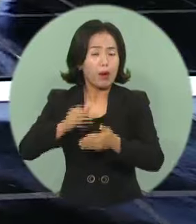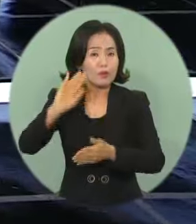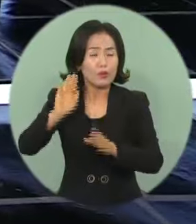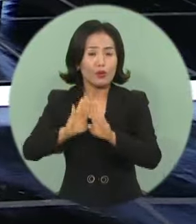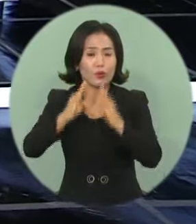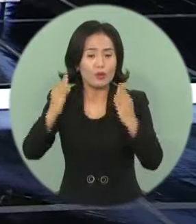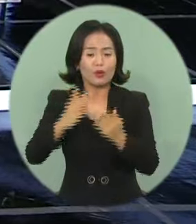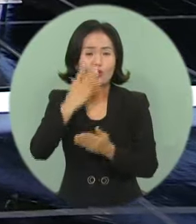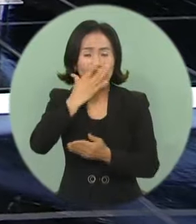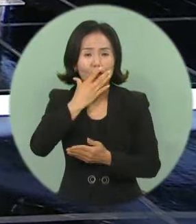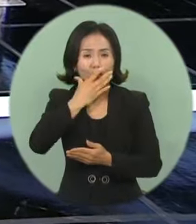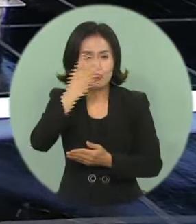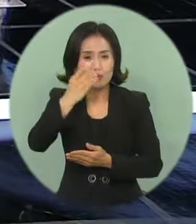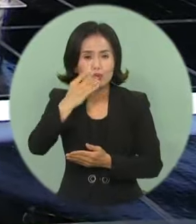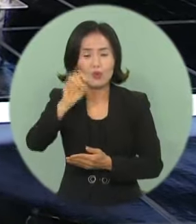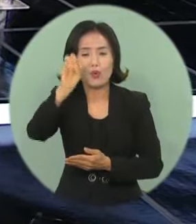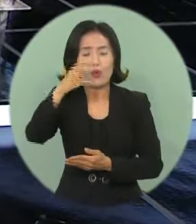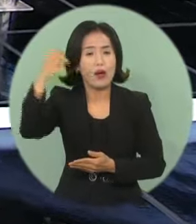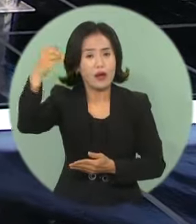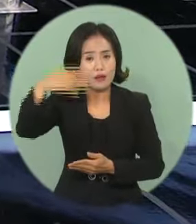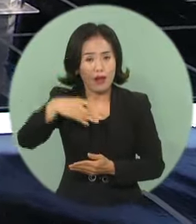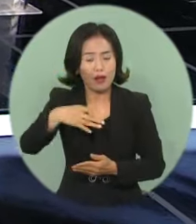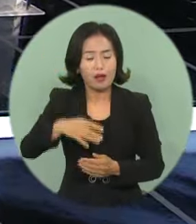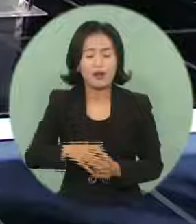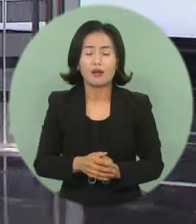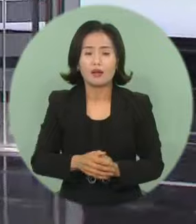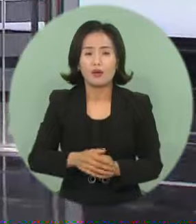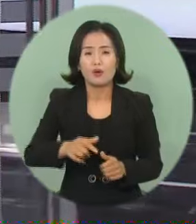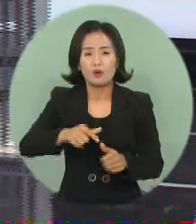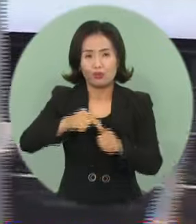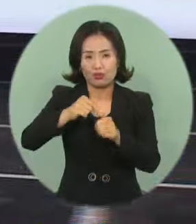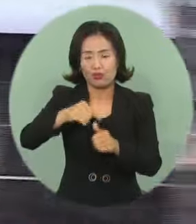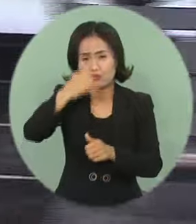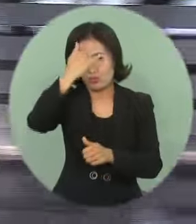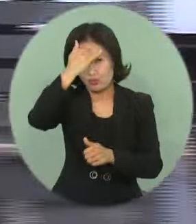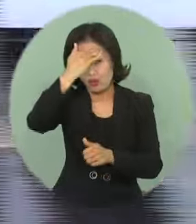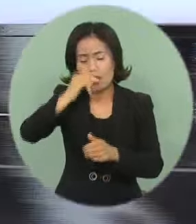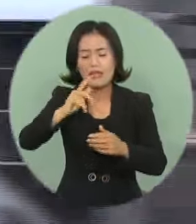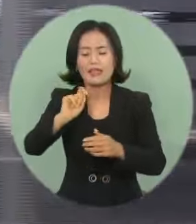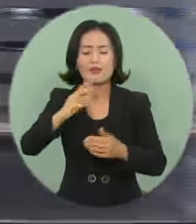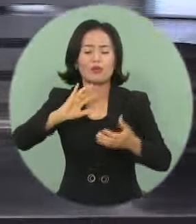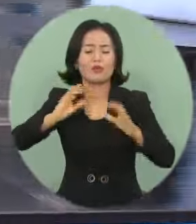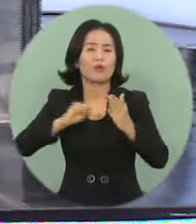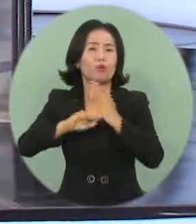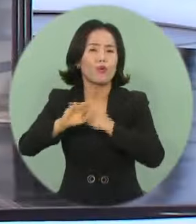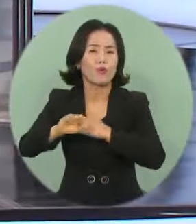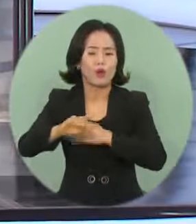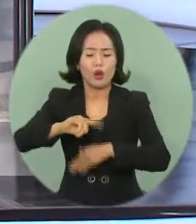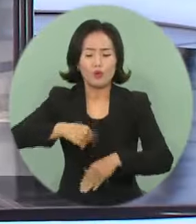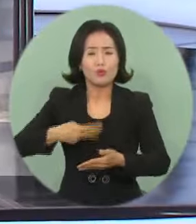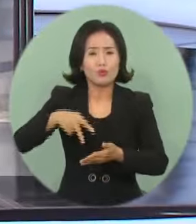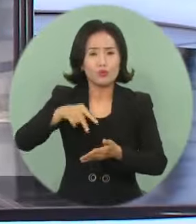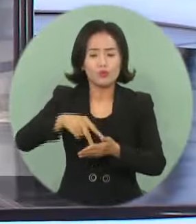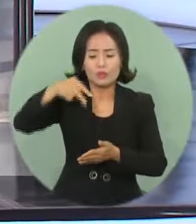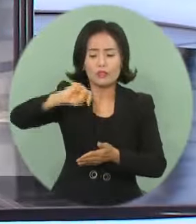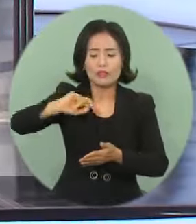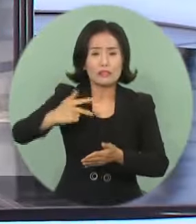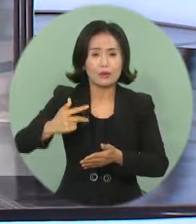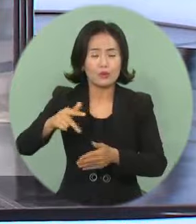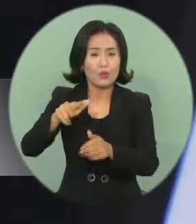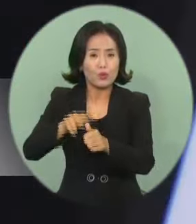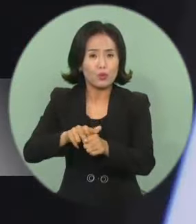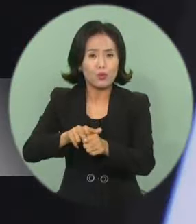열린 순천광양 곡성 구례갑 선거구 총선 후보자 TV 토론회였습니다. 무소속 신성식, 진보당